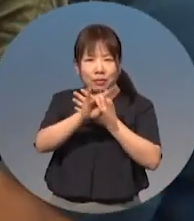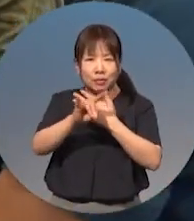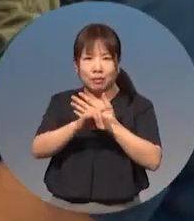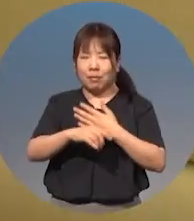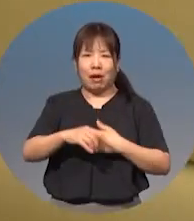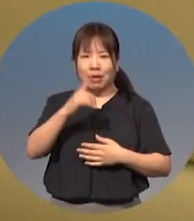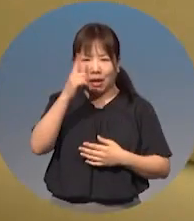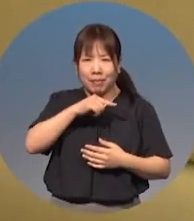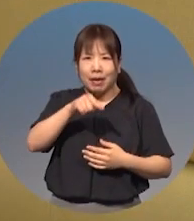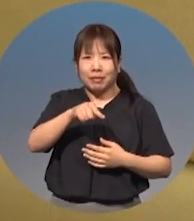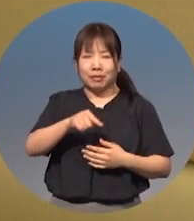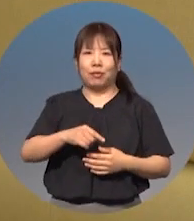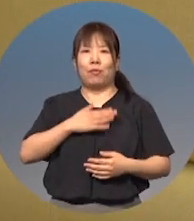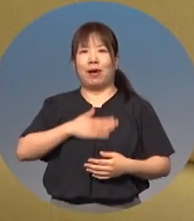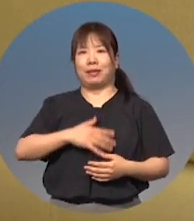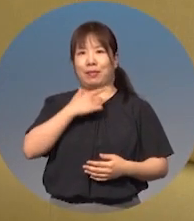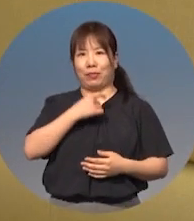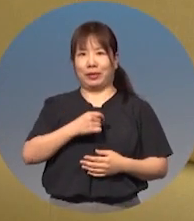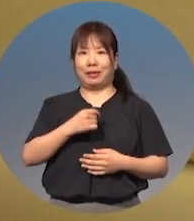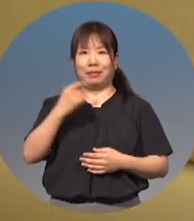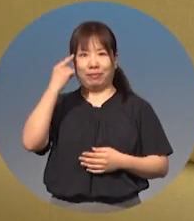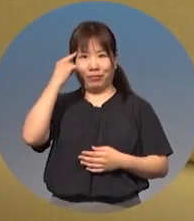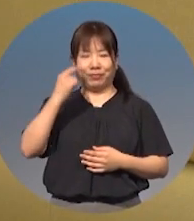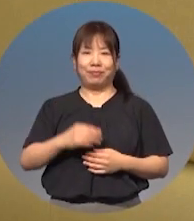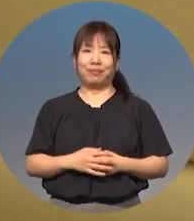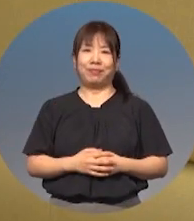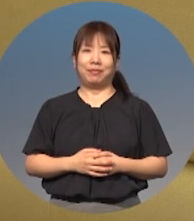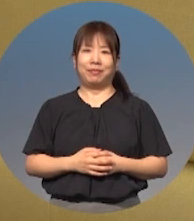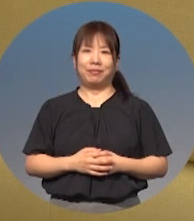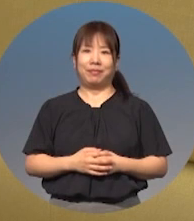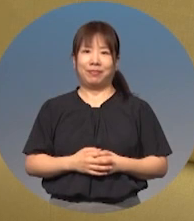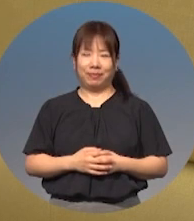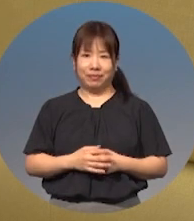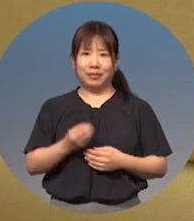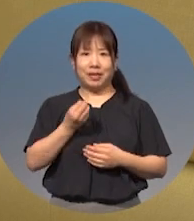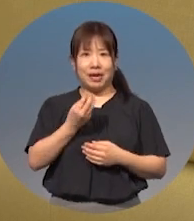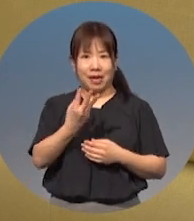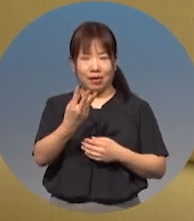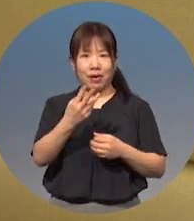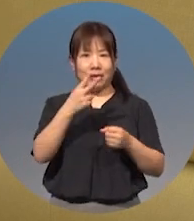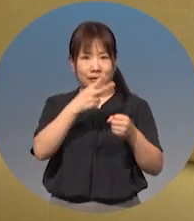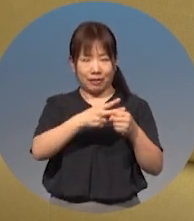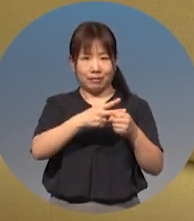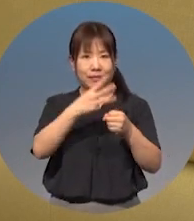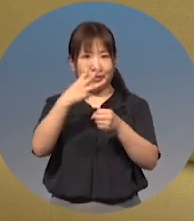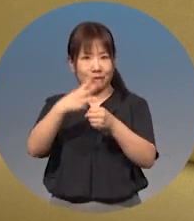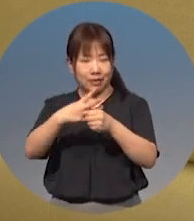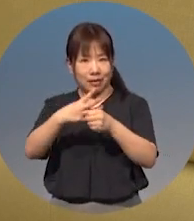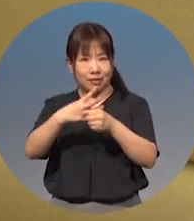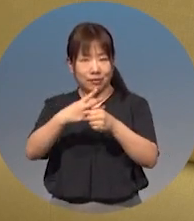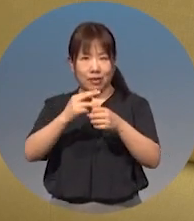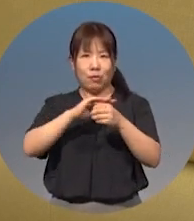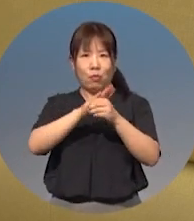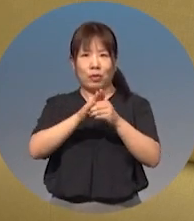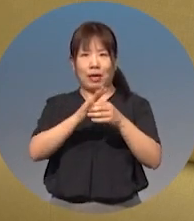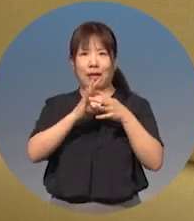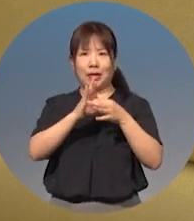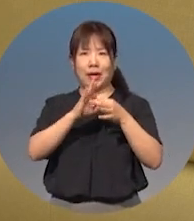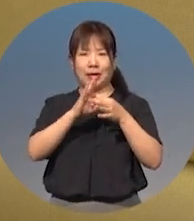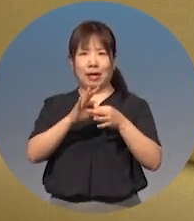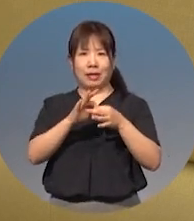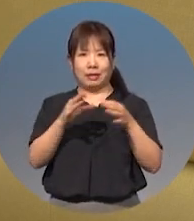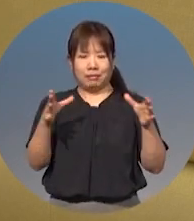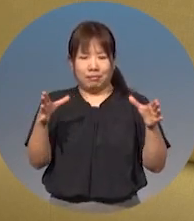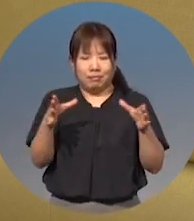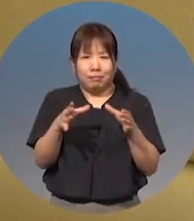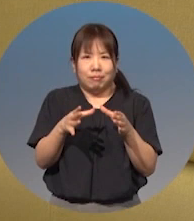ます令和2年度3年度は新型コロナウイルス感染拡大の影響により規模を縮小して開催し